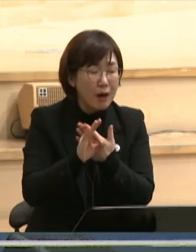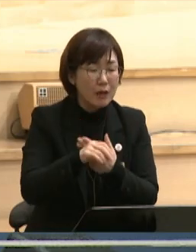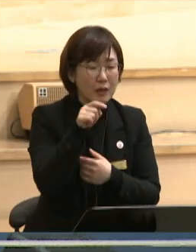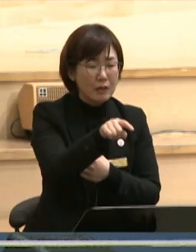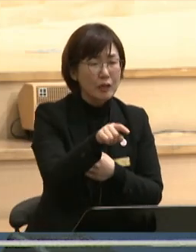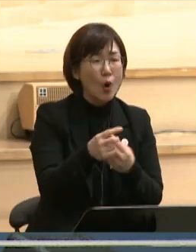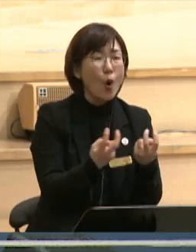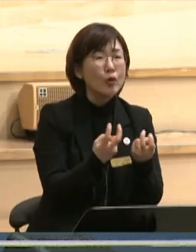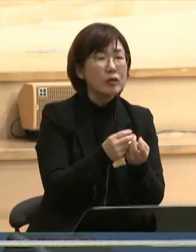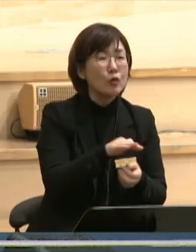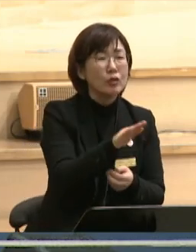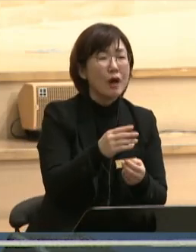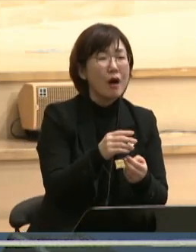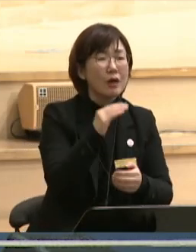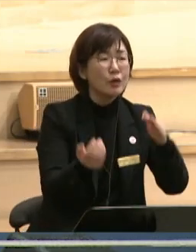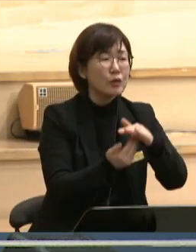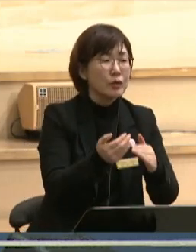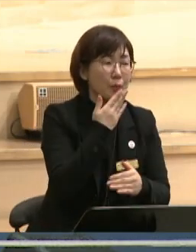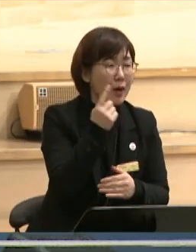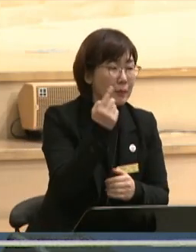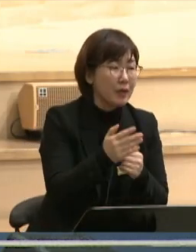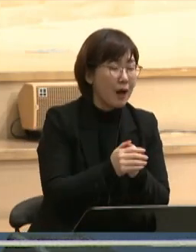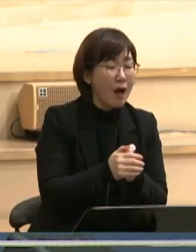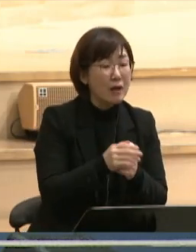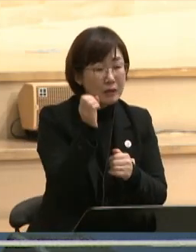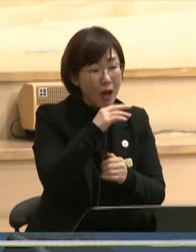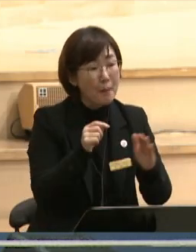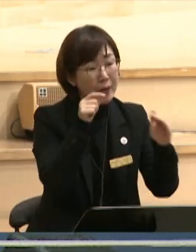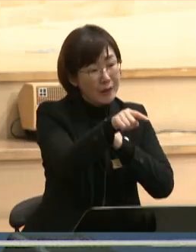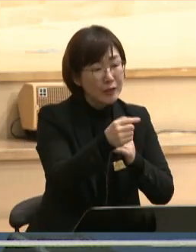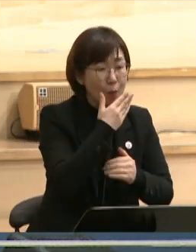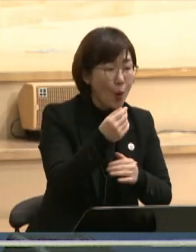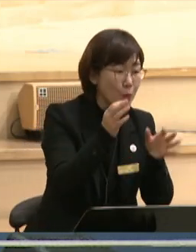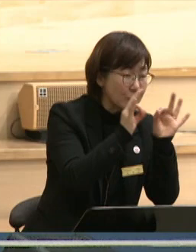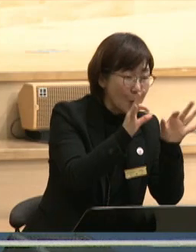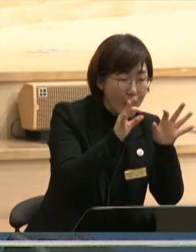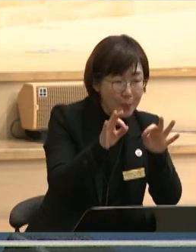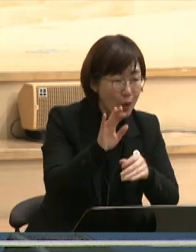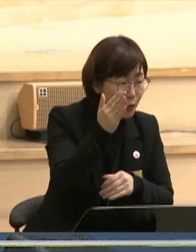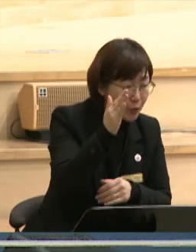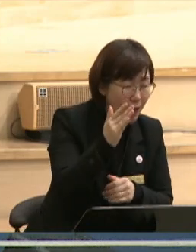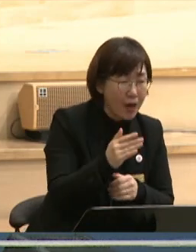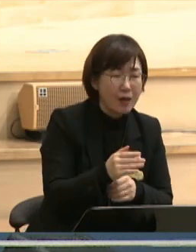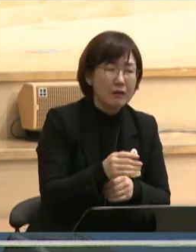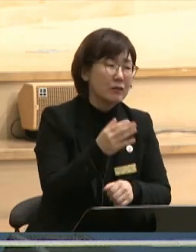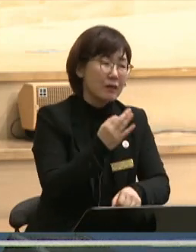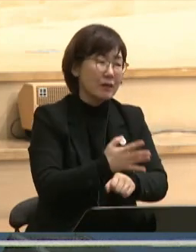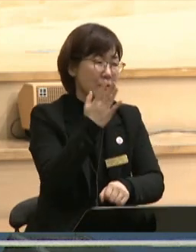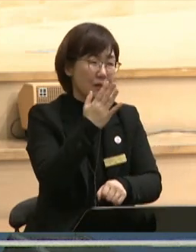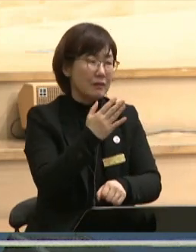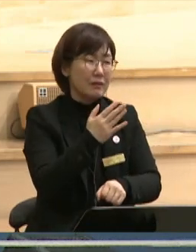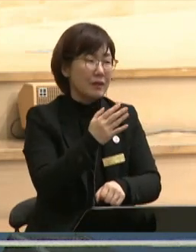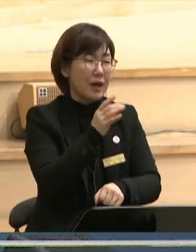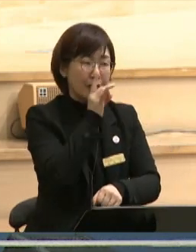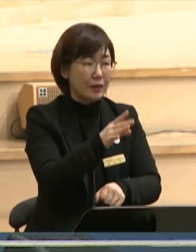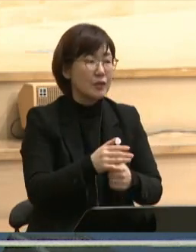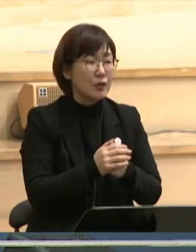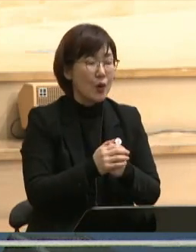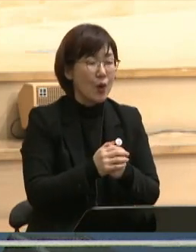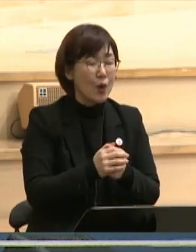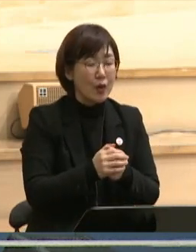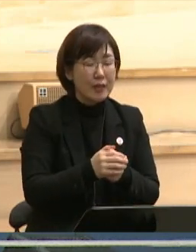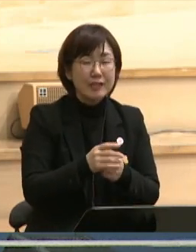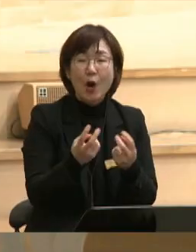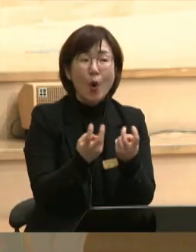나가서 복음 열심히 전하면 된다 이렇게 단순하게 이야기하면 안 됩니다 어떻게 하면이 사명을 이룰 수 있냐라는